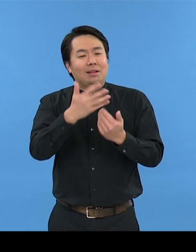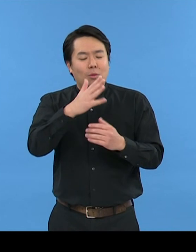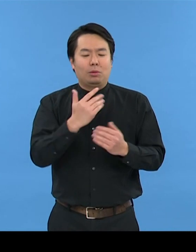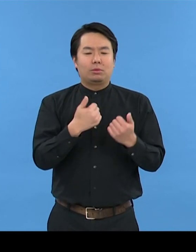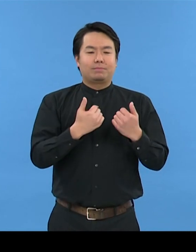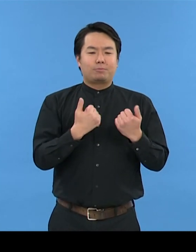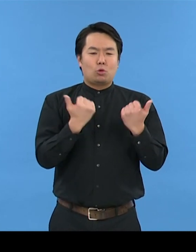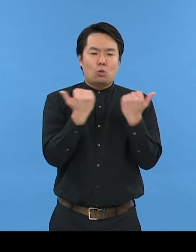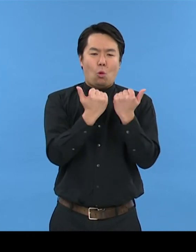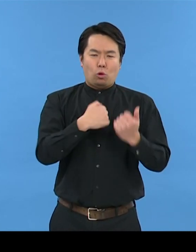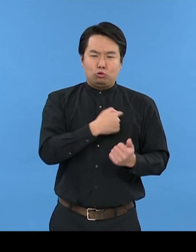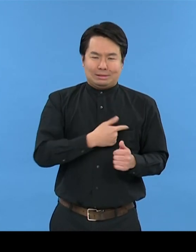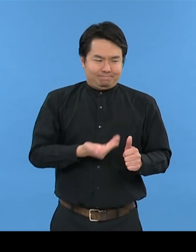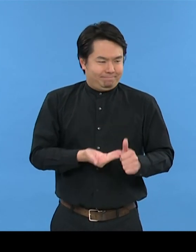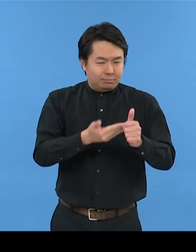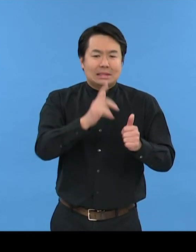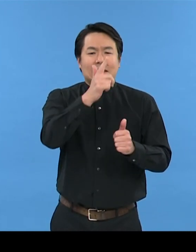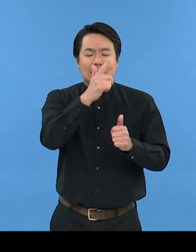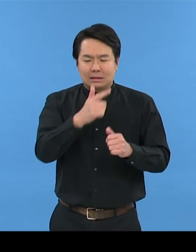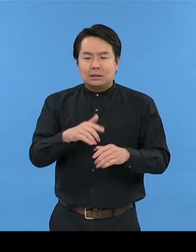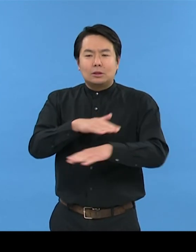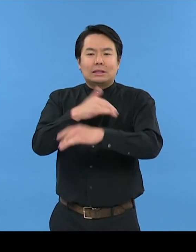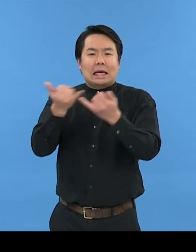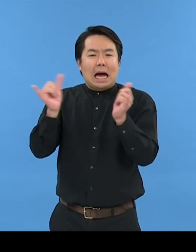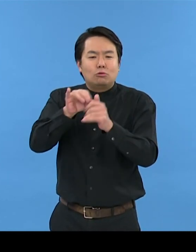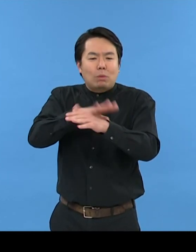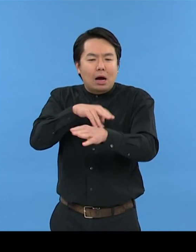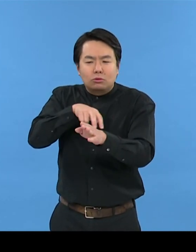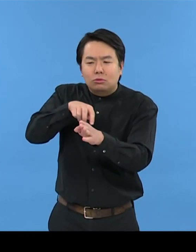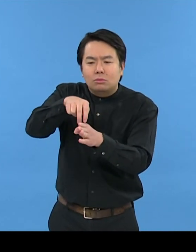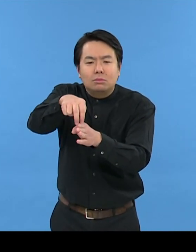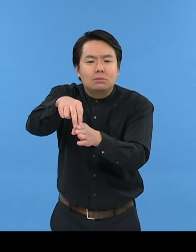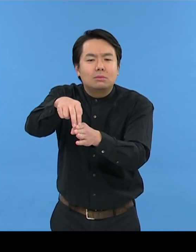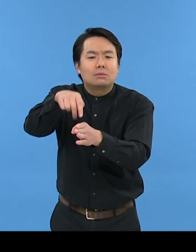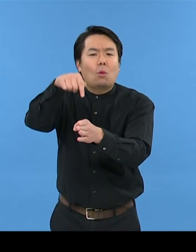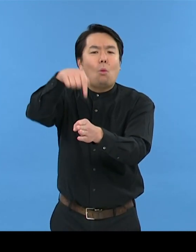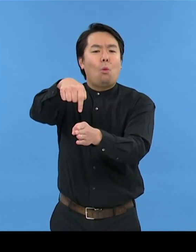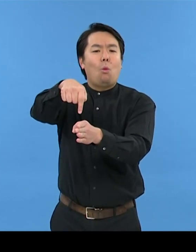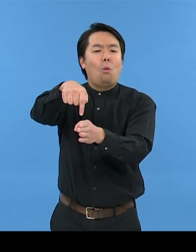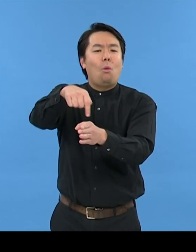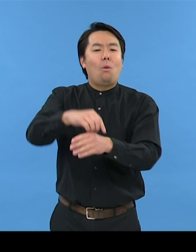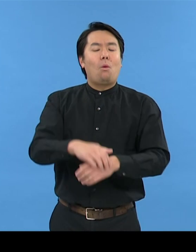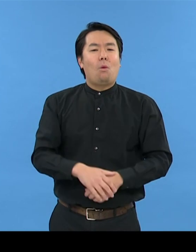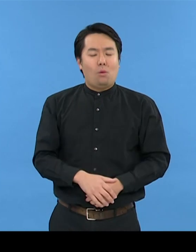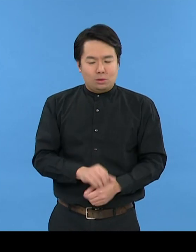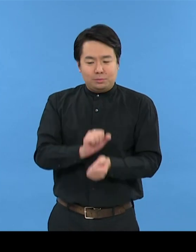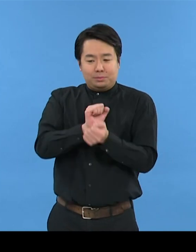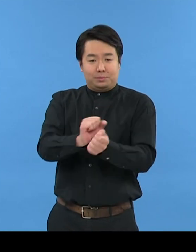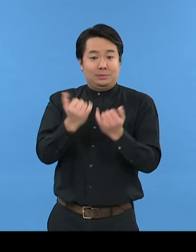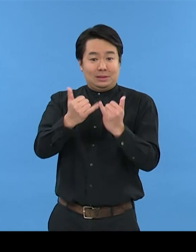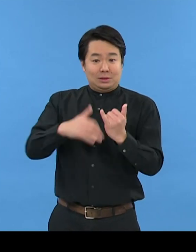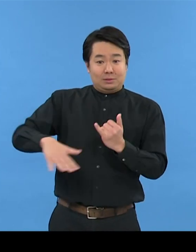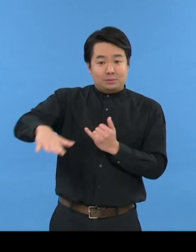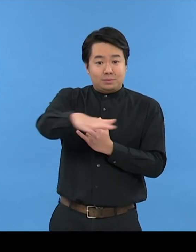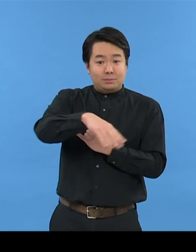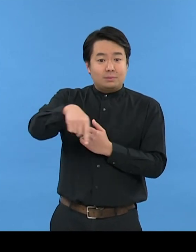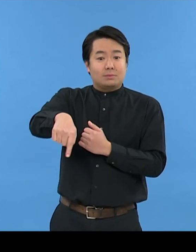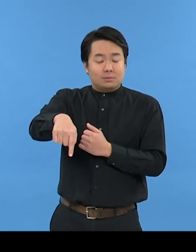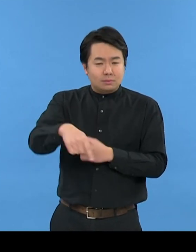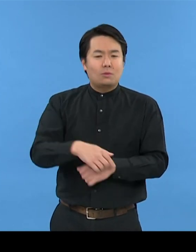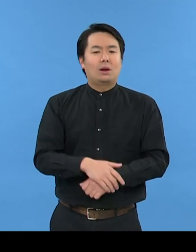心より処世術でこの言い方をするとひどいのかもしれませんだから